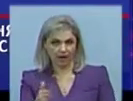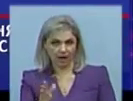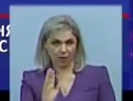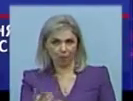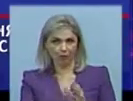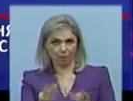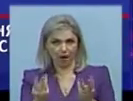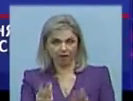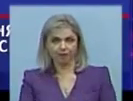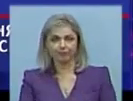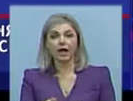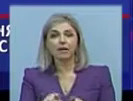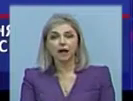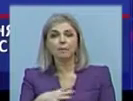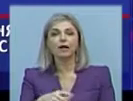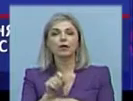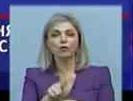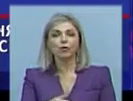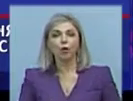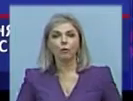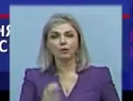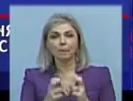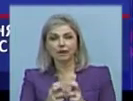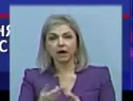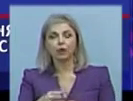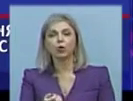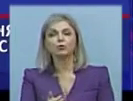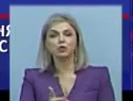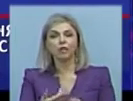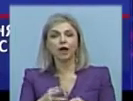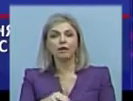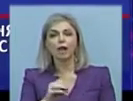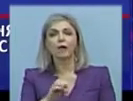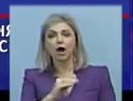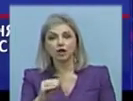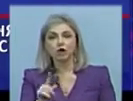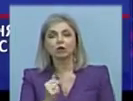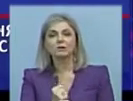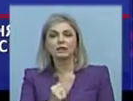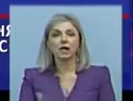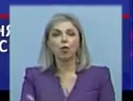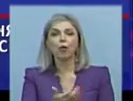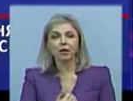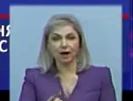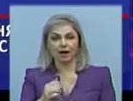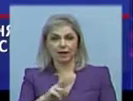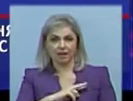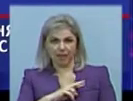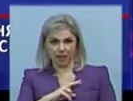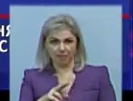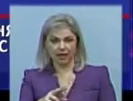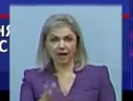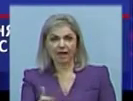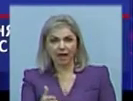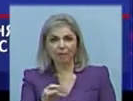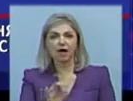Також було дано доручення комунальному підприємству, яке обслуговує даний пляж, щоб вони провели прибирання даної території від загиблої риби і направили її